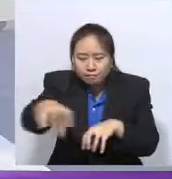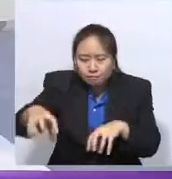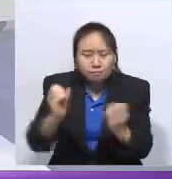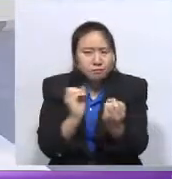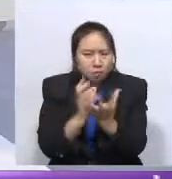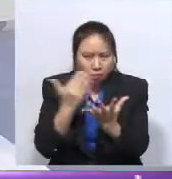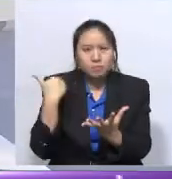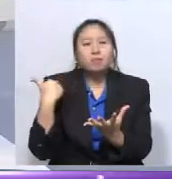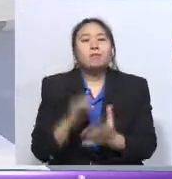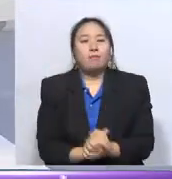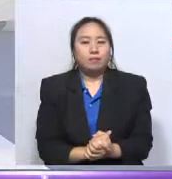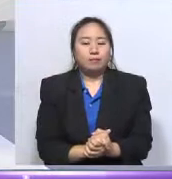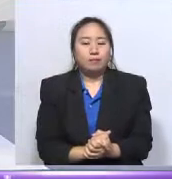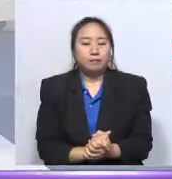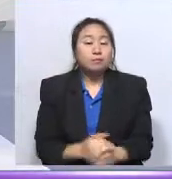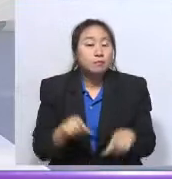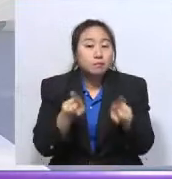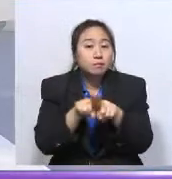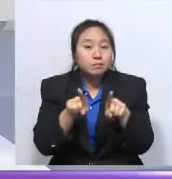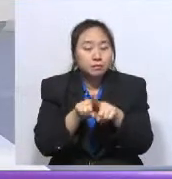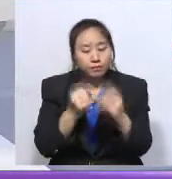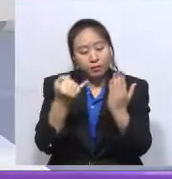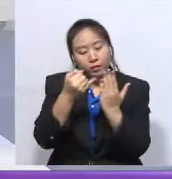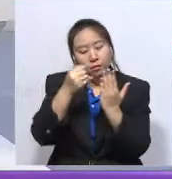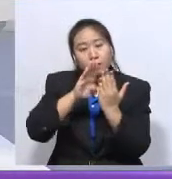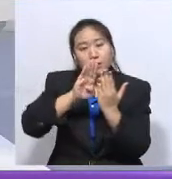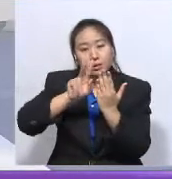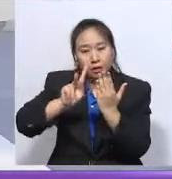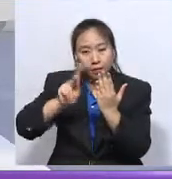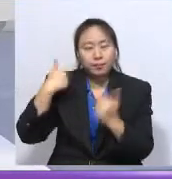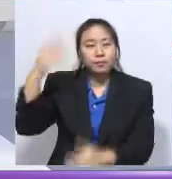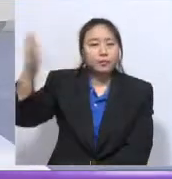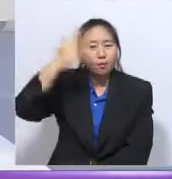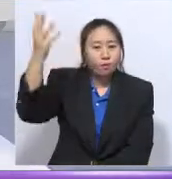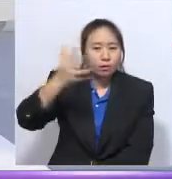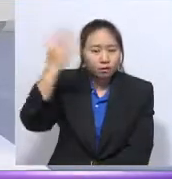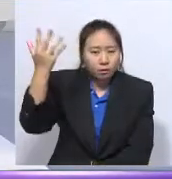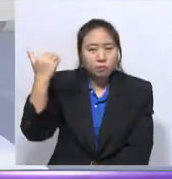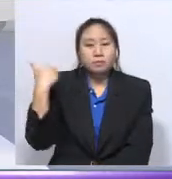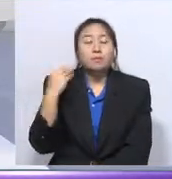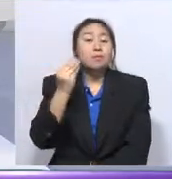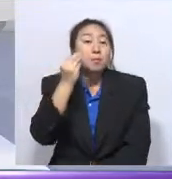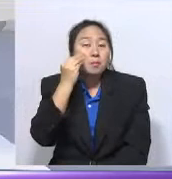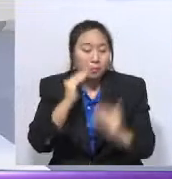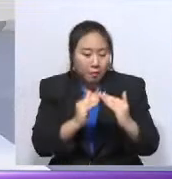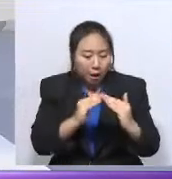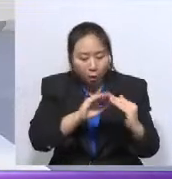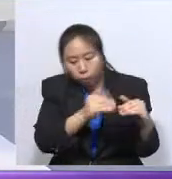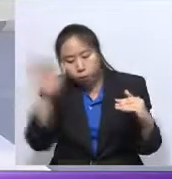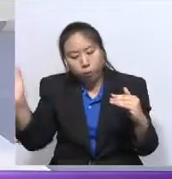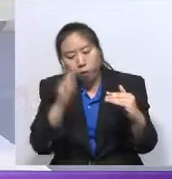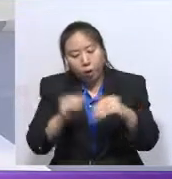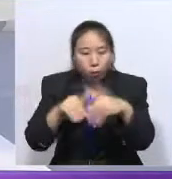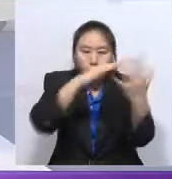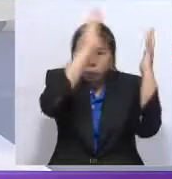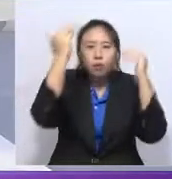เสียหายหลายหลังค่ะเช่นเดียวกับที่จังหวัดบึงกาฬนะคะเหตุวาตภัยค่ะก็ได้พัดหลังคาบ้านเสียหายนะคะก